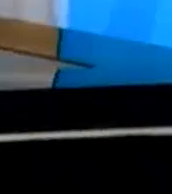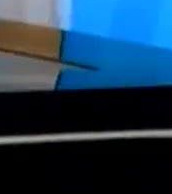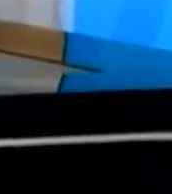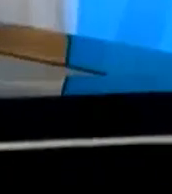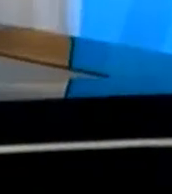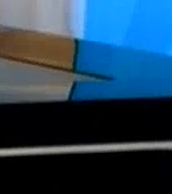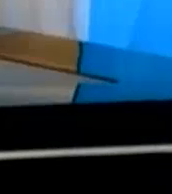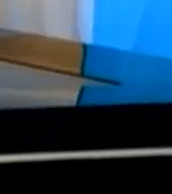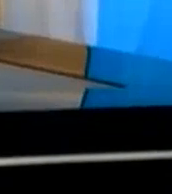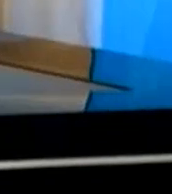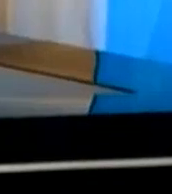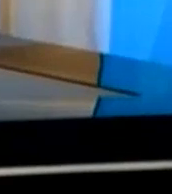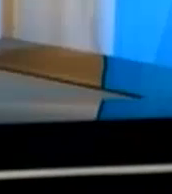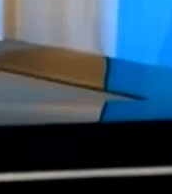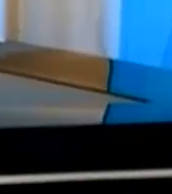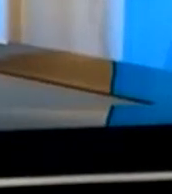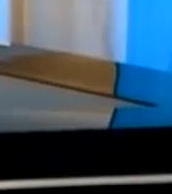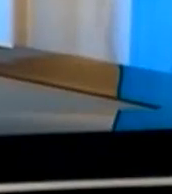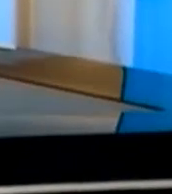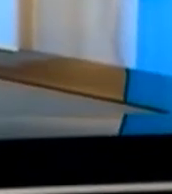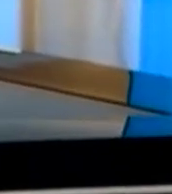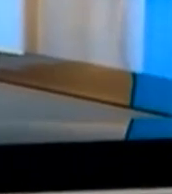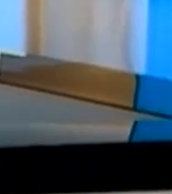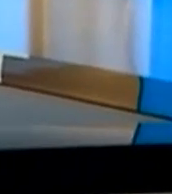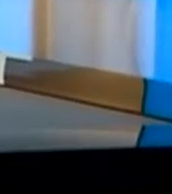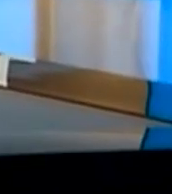Psalmii în am eu la Renault prezintă telejurnalul